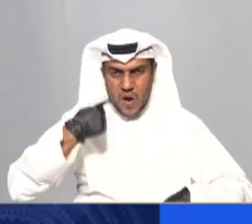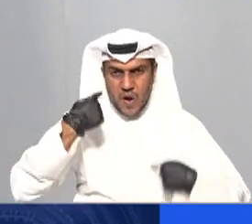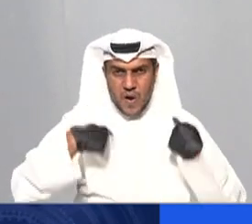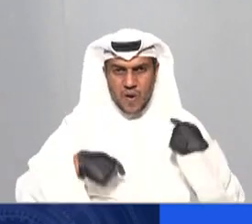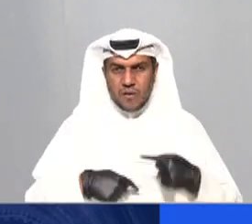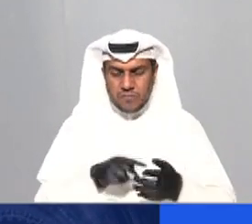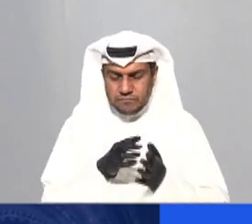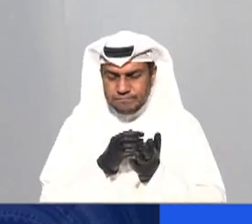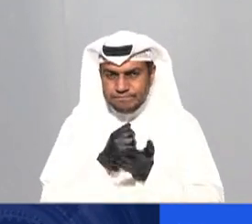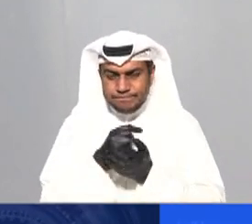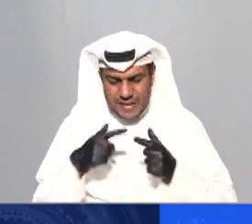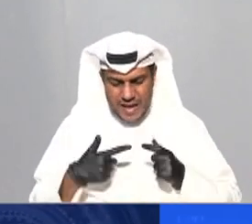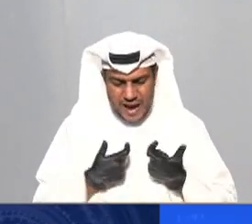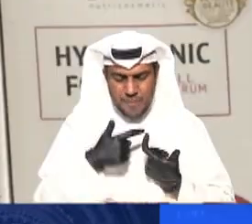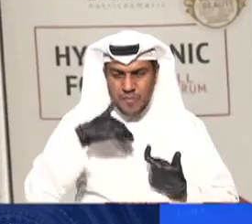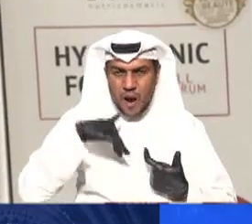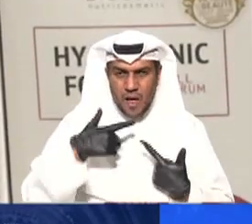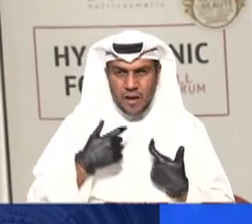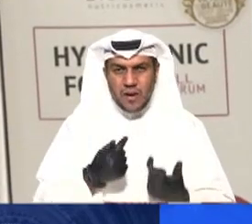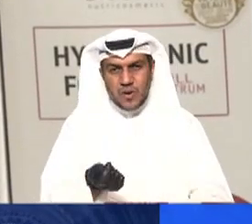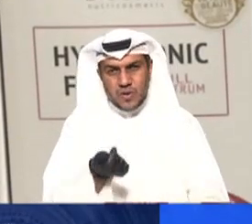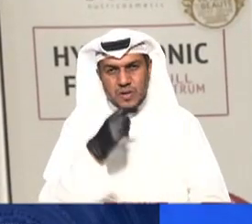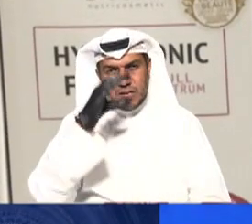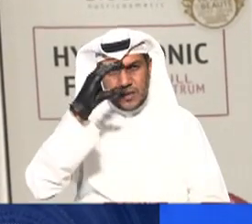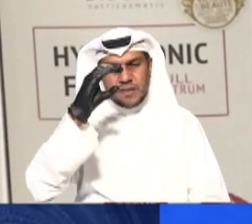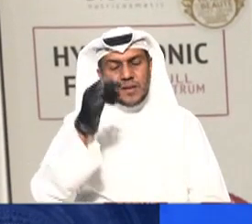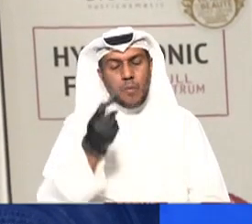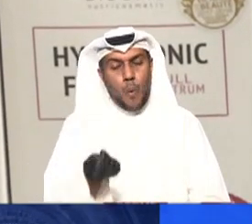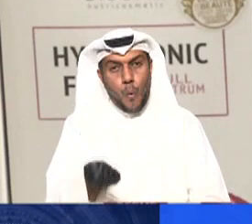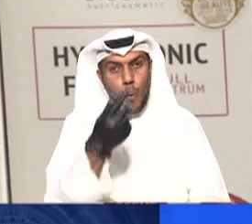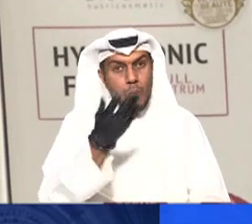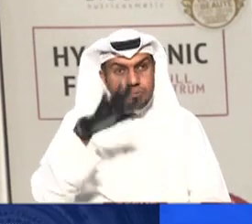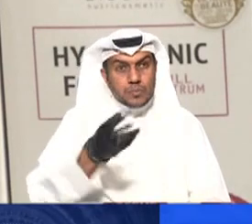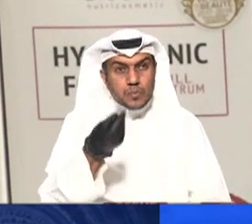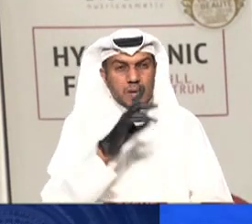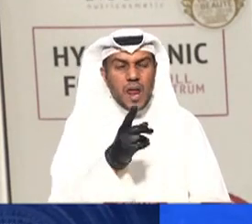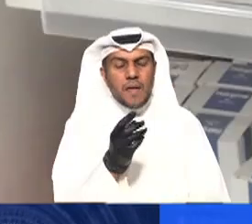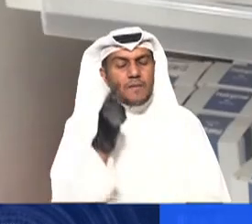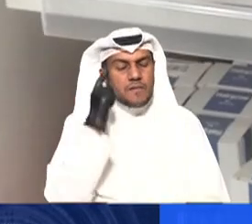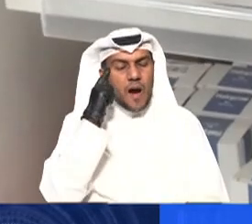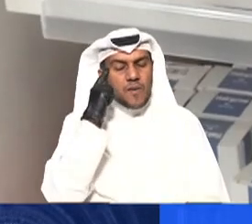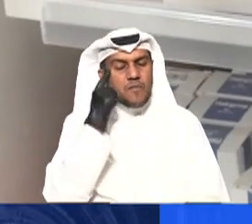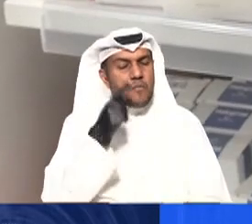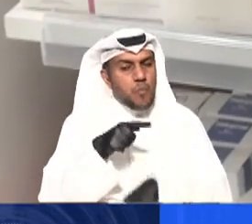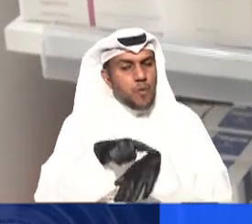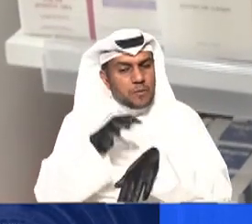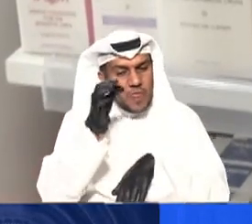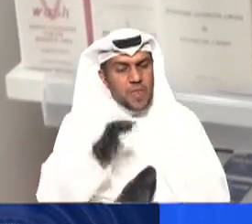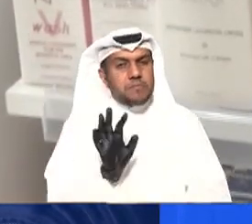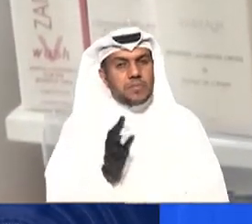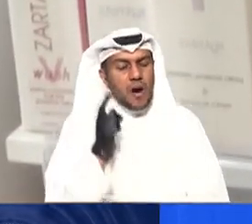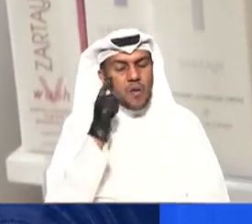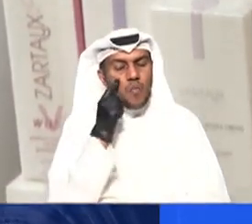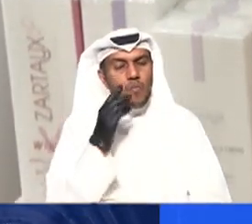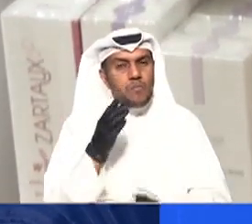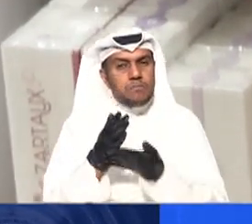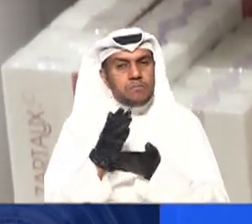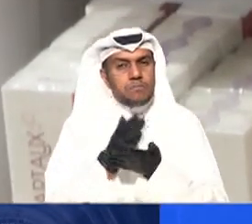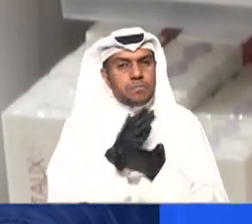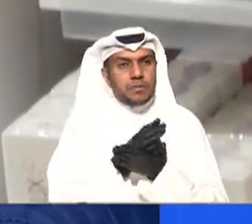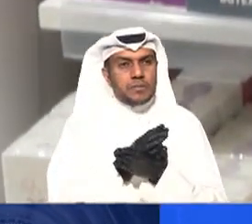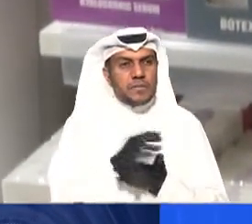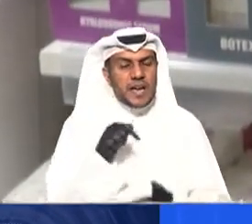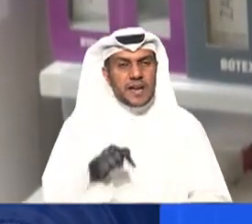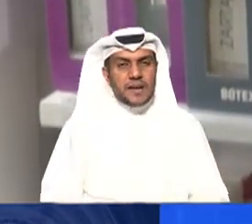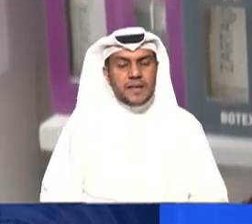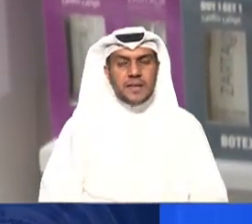الخلايا، لذلك ينصح بفيتامين سي أيضا لكن بمعدلات الطبيعية. بالنسبة للحظر الكلي اللي حادث حاليا معنا، ينصح